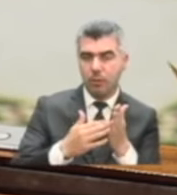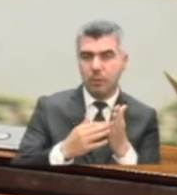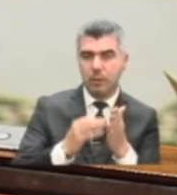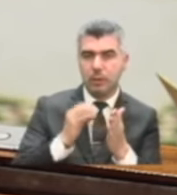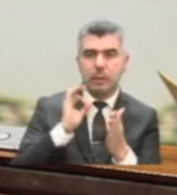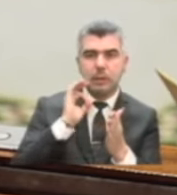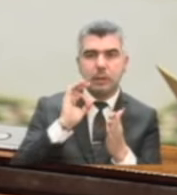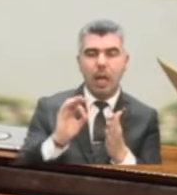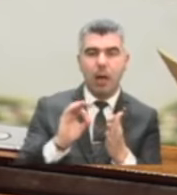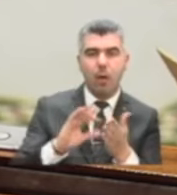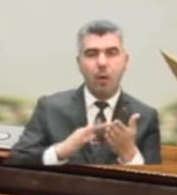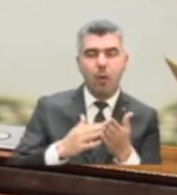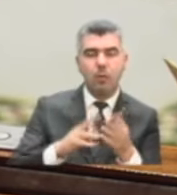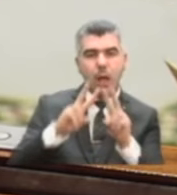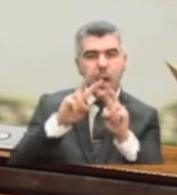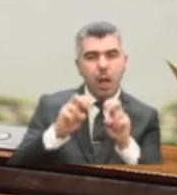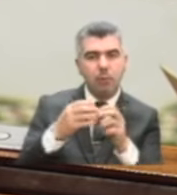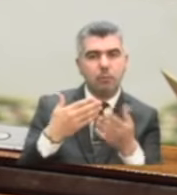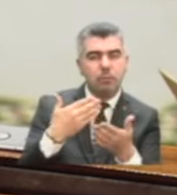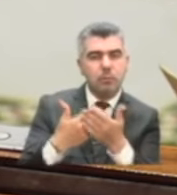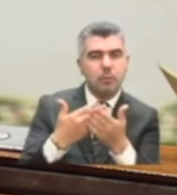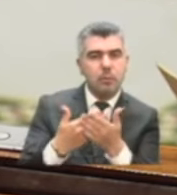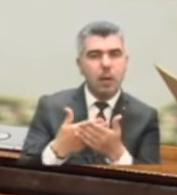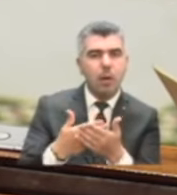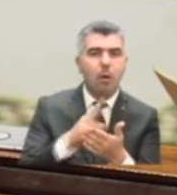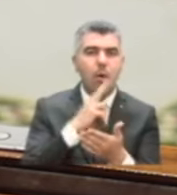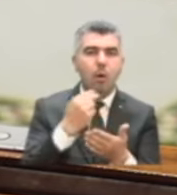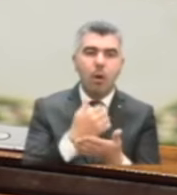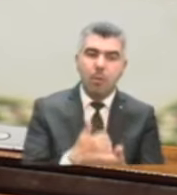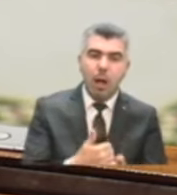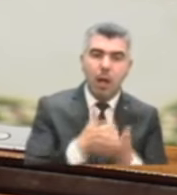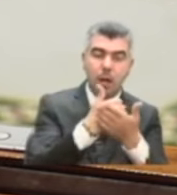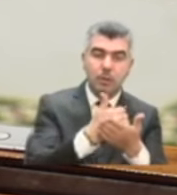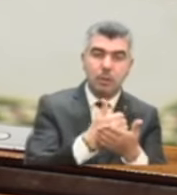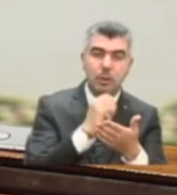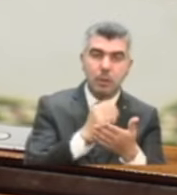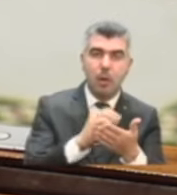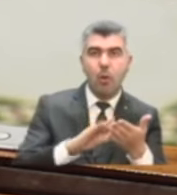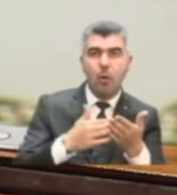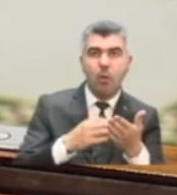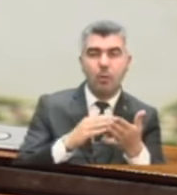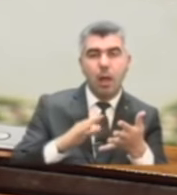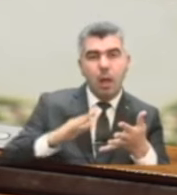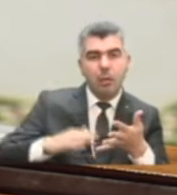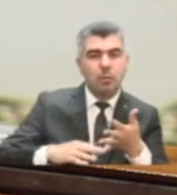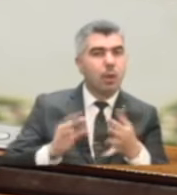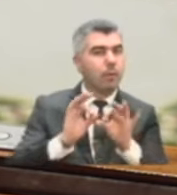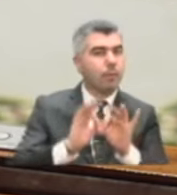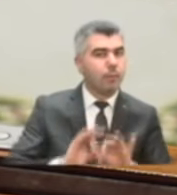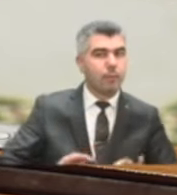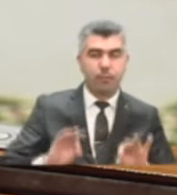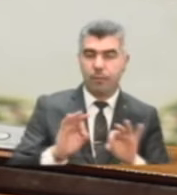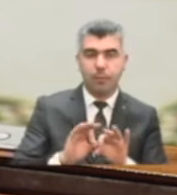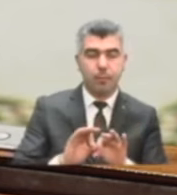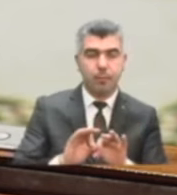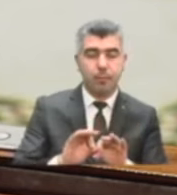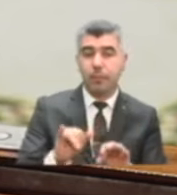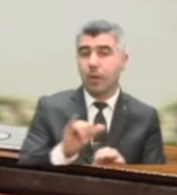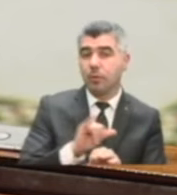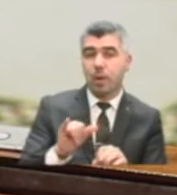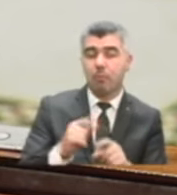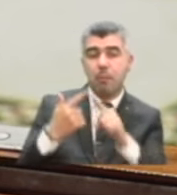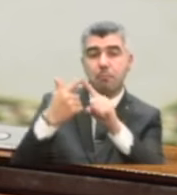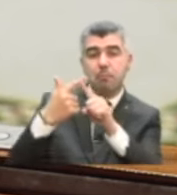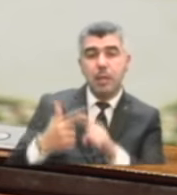الذاتية بهدف حصر مساهمة الدولة في رأس مالها في أقل مستوى ممكن، حتى لا تؤثر على